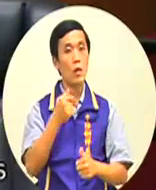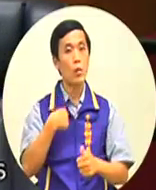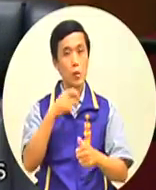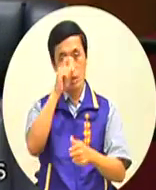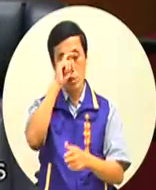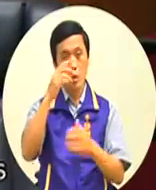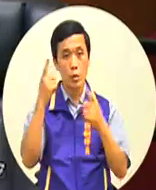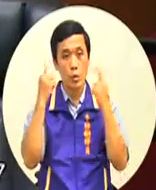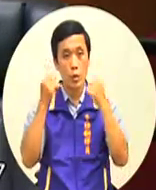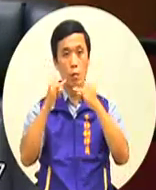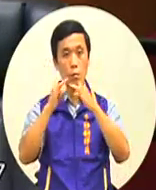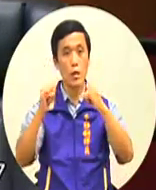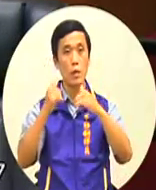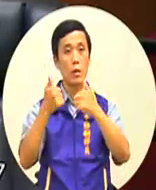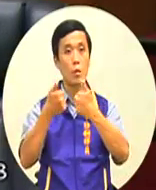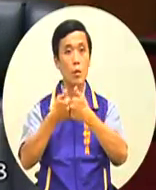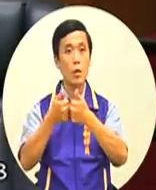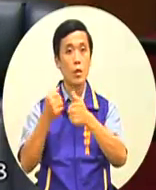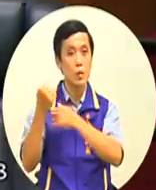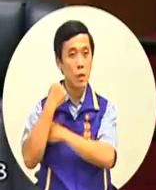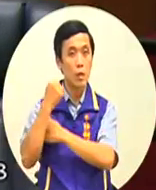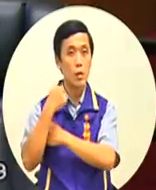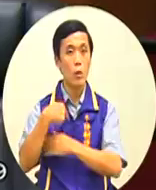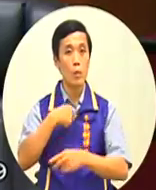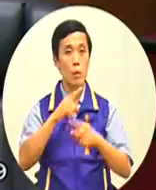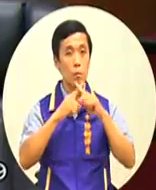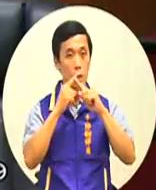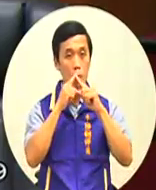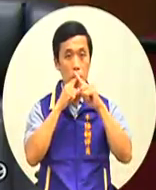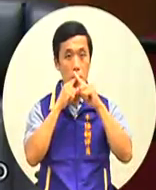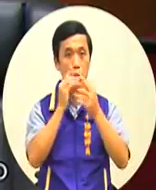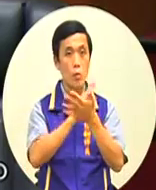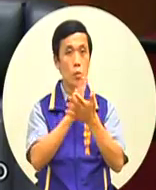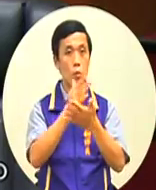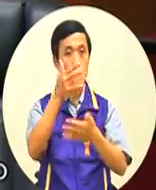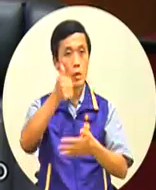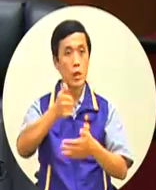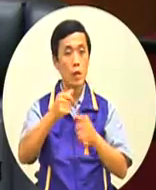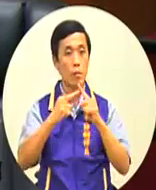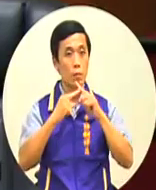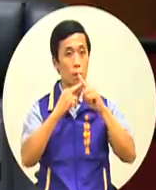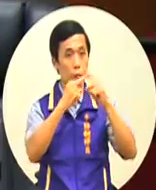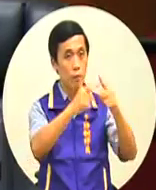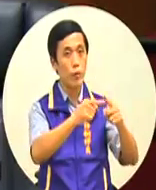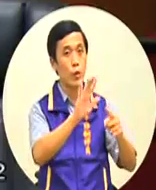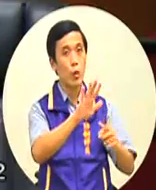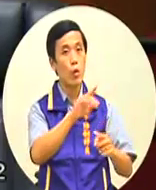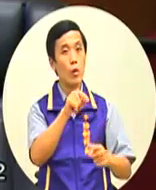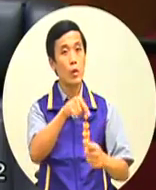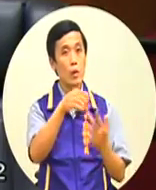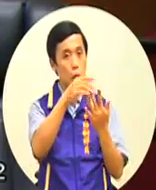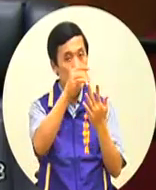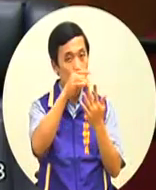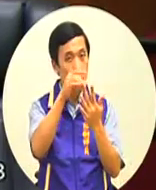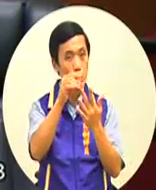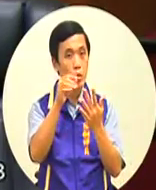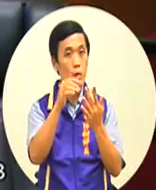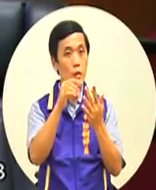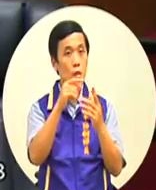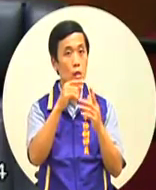因为那天我们的秘书长也参与主持了这一个选职以后的这个座谈